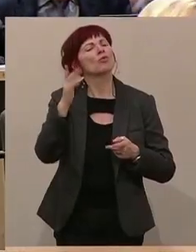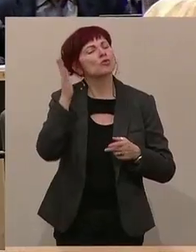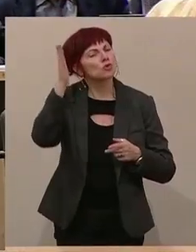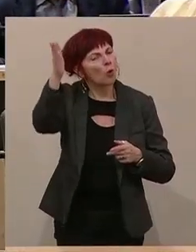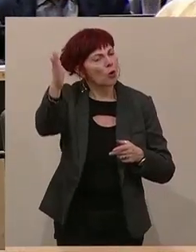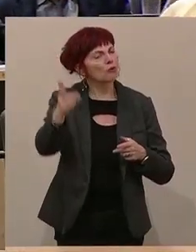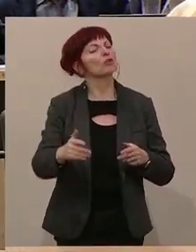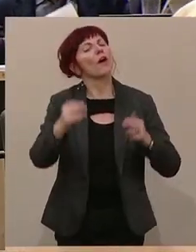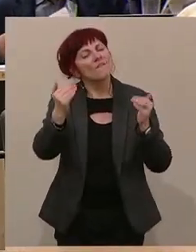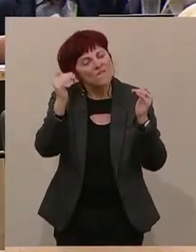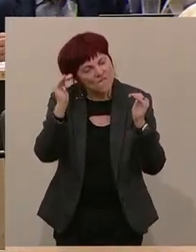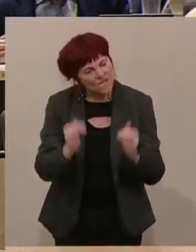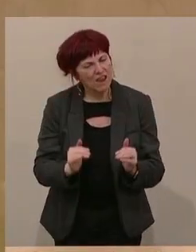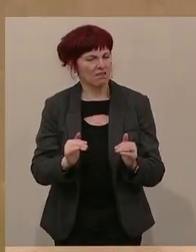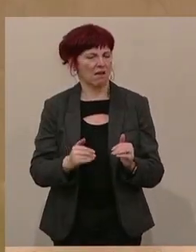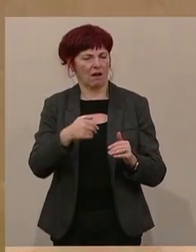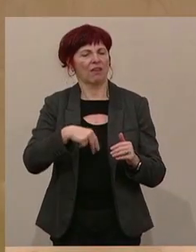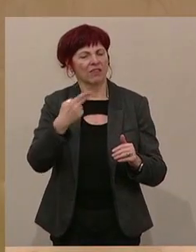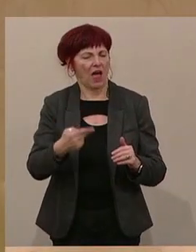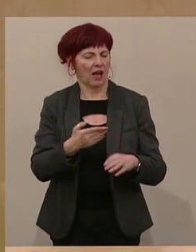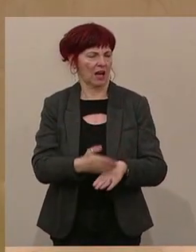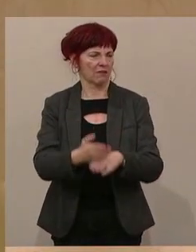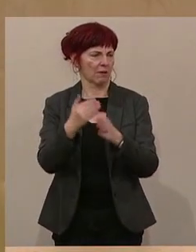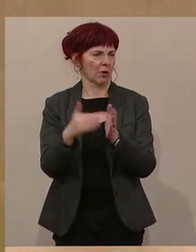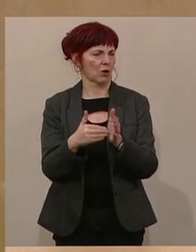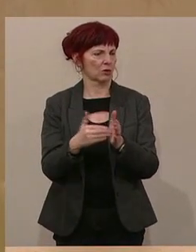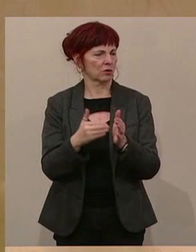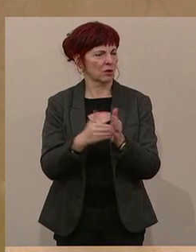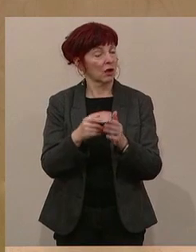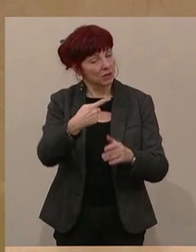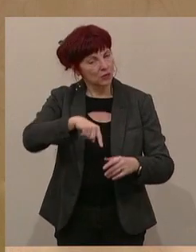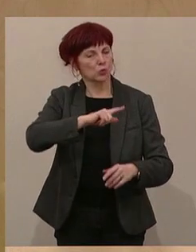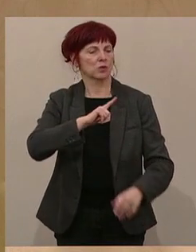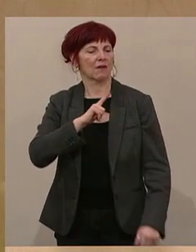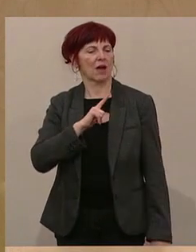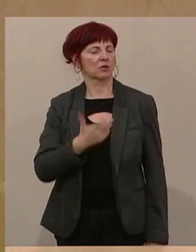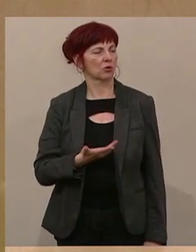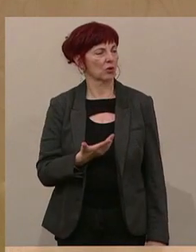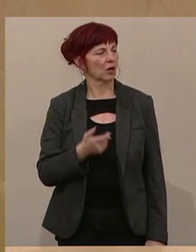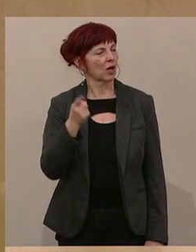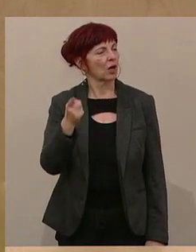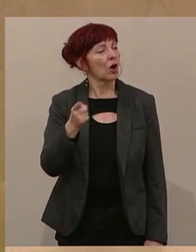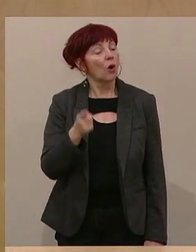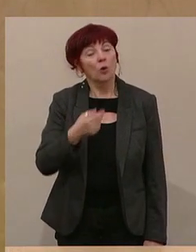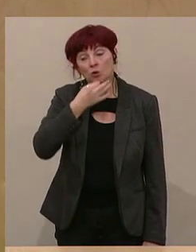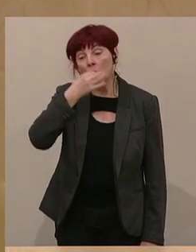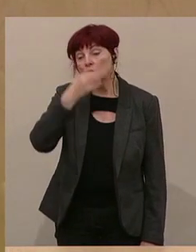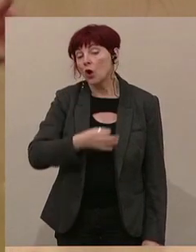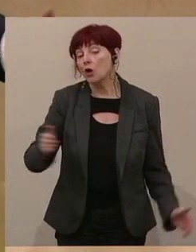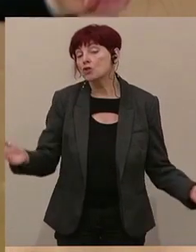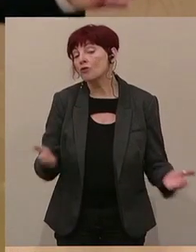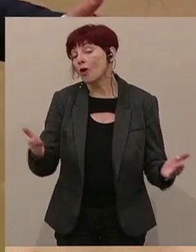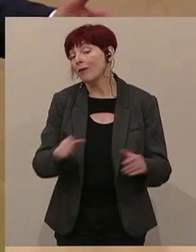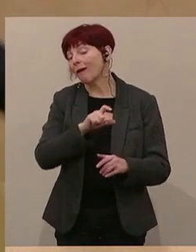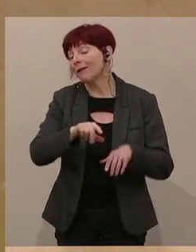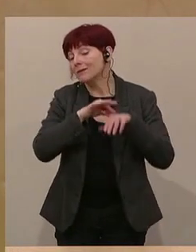Das erwarten wir uns von der Schule. Und wir haben die wichtigste bildungspolitische Maßnahme mit der Einführung der Deutschförderklassen gestellt.